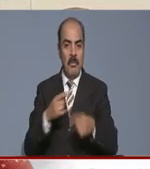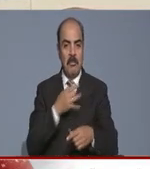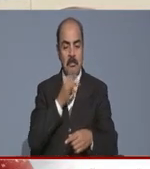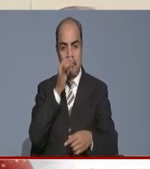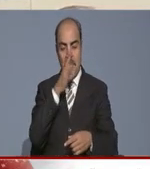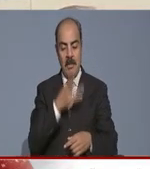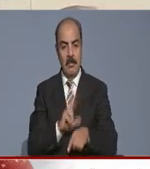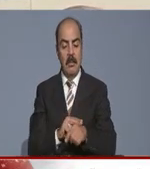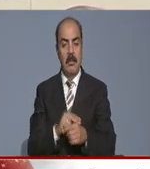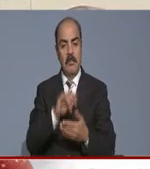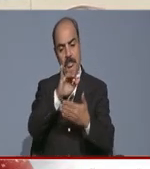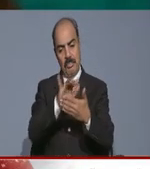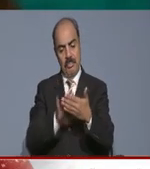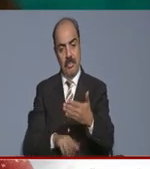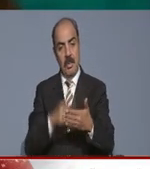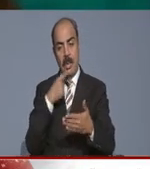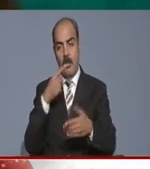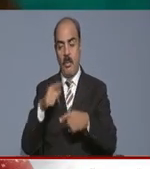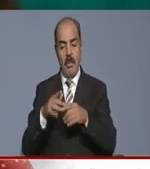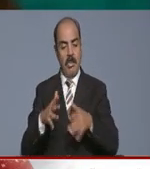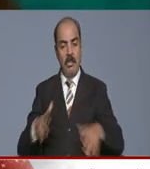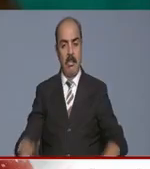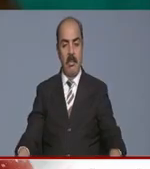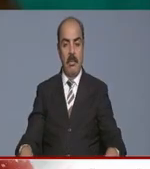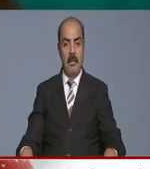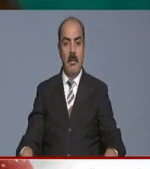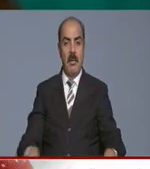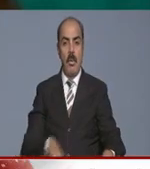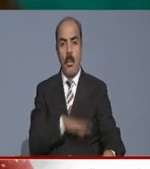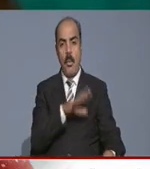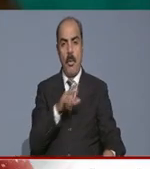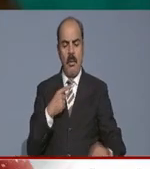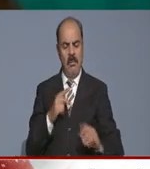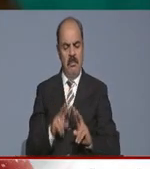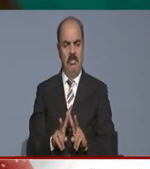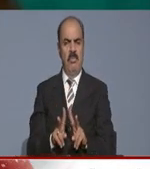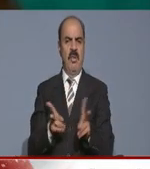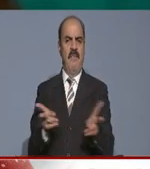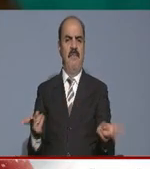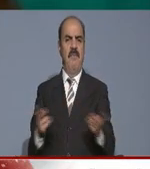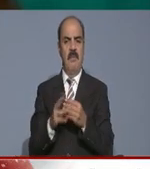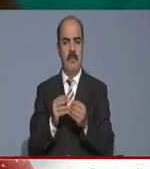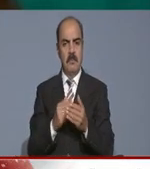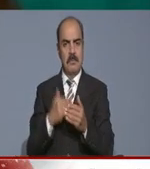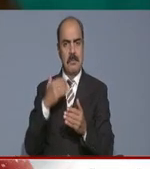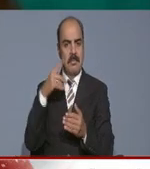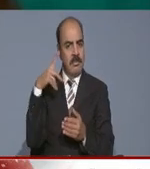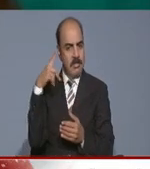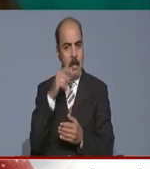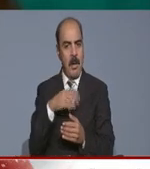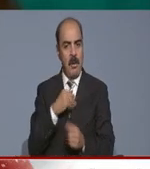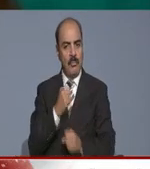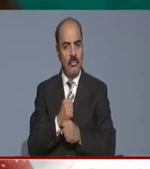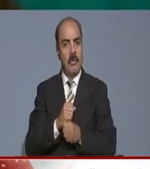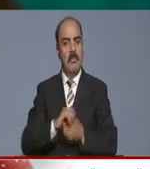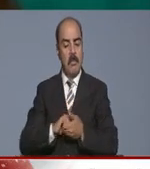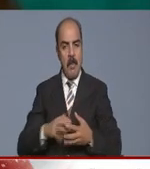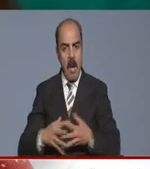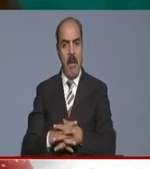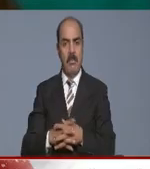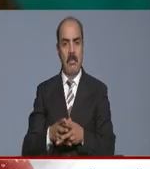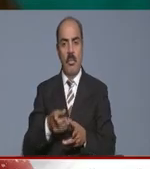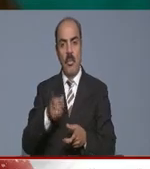تعبر عن تجاوز غير مسبوق، والمستقبل يعتمد على العمل الجماعي،